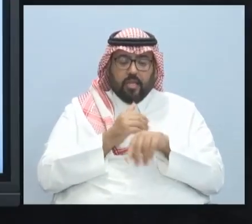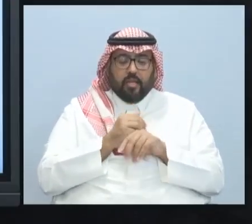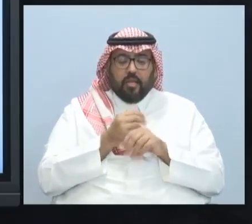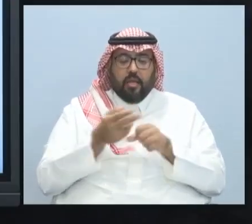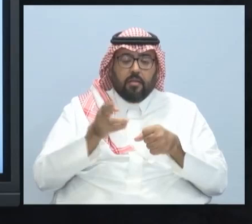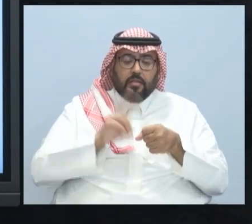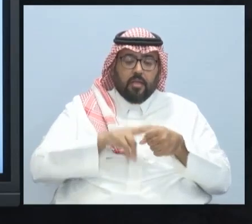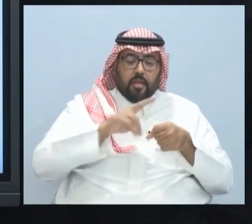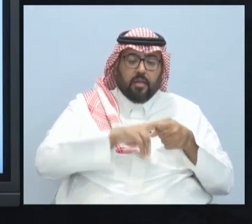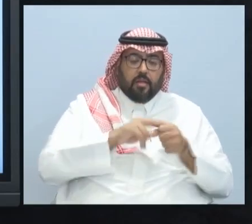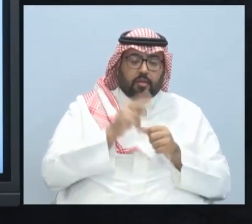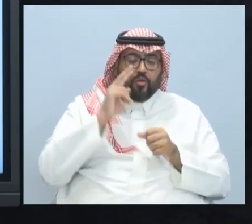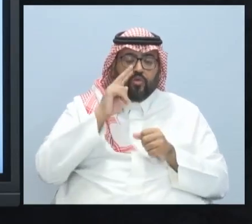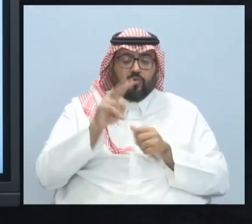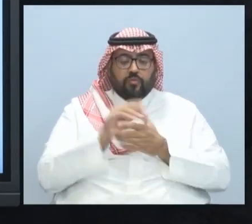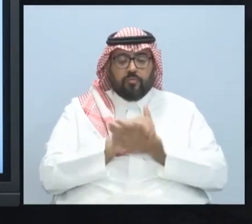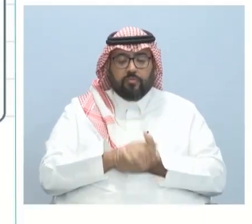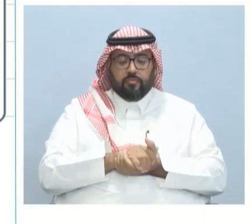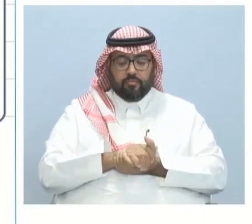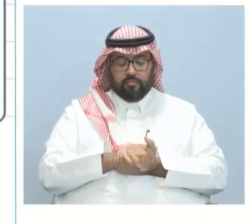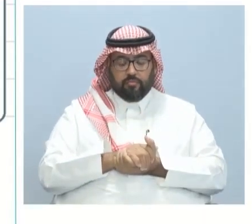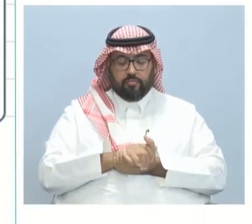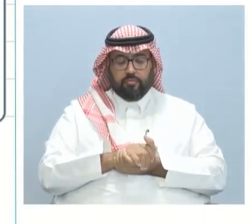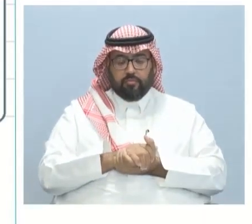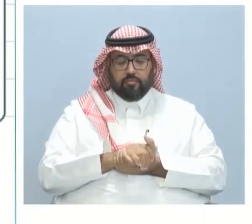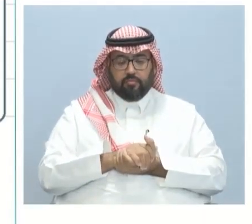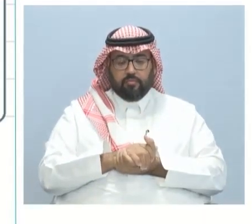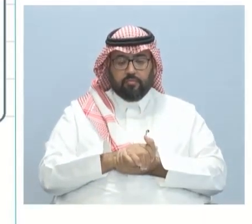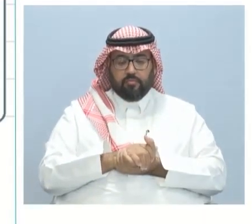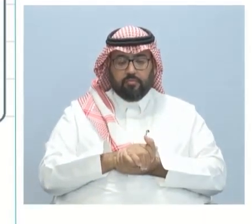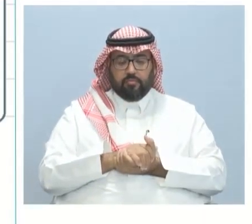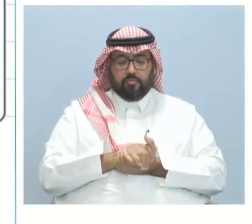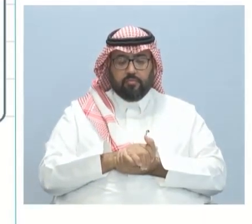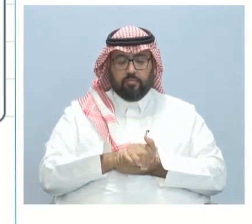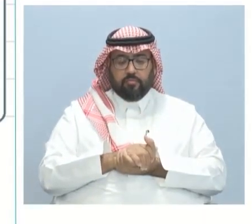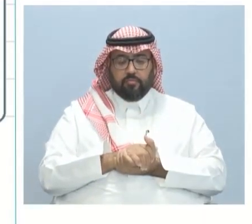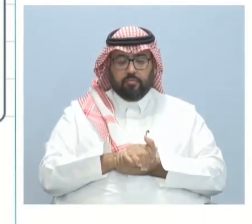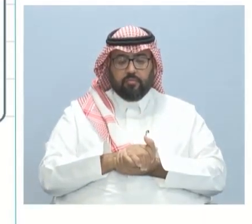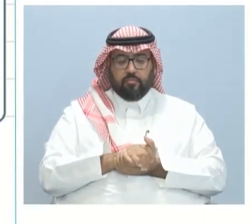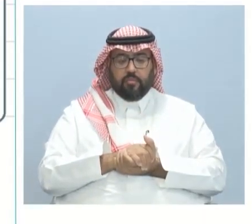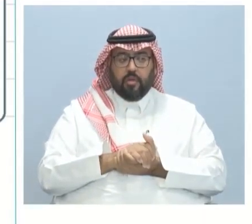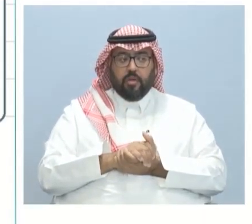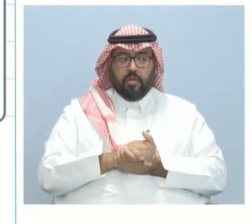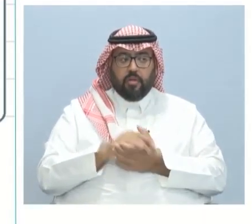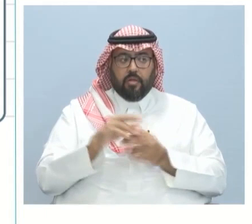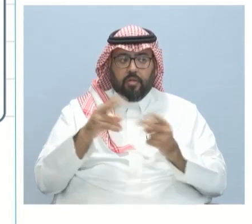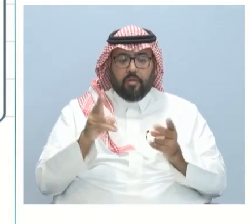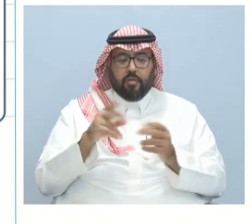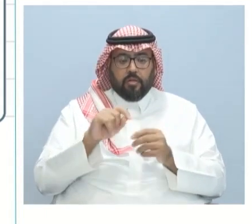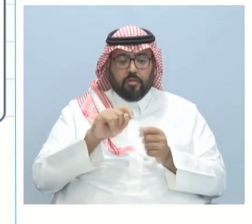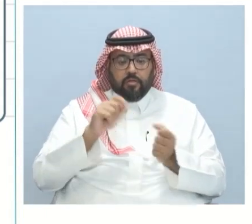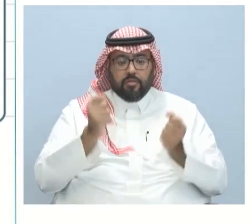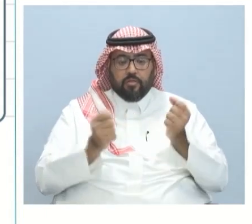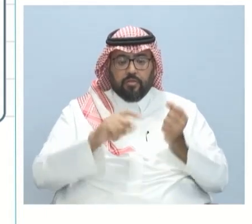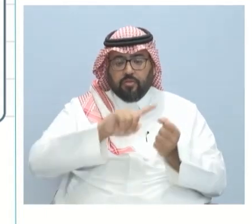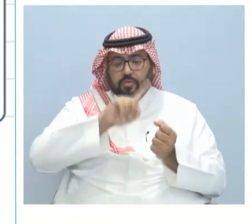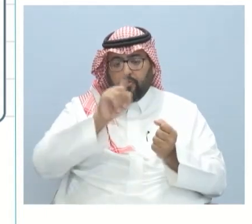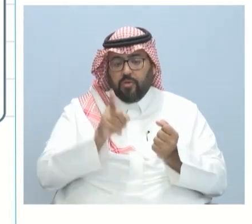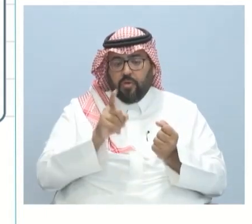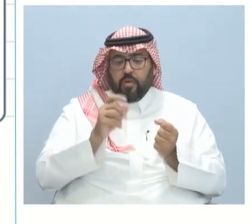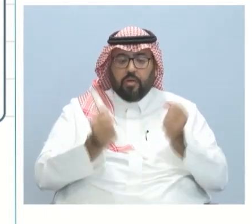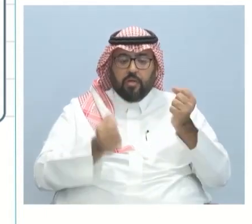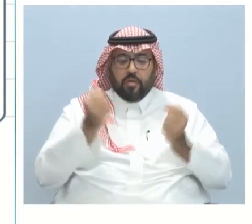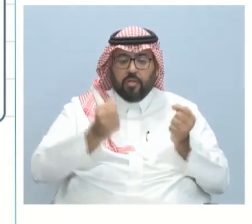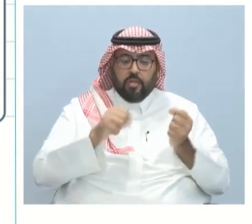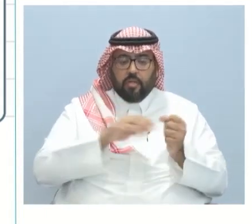البرمجيه نشاهد في التالي البرمجيه لبنت عندما بدات ثم اضبط سرعه القياده الى 100 ثم اضبط